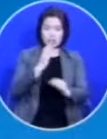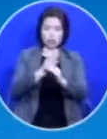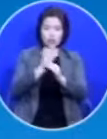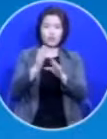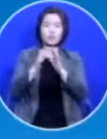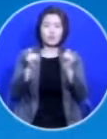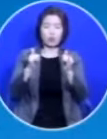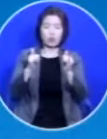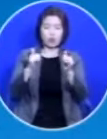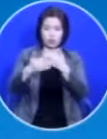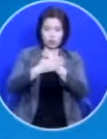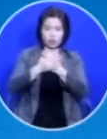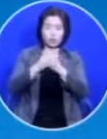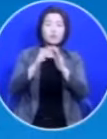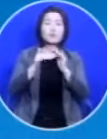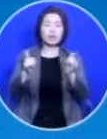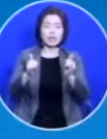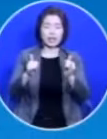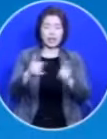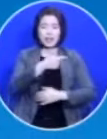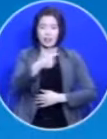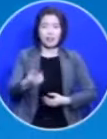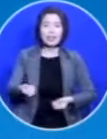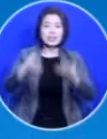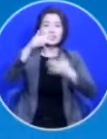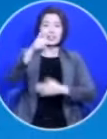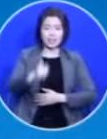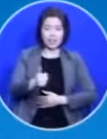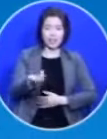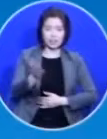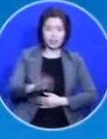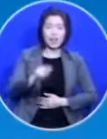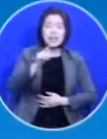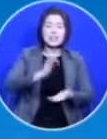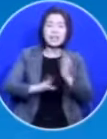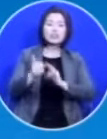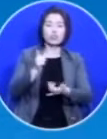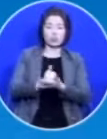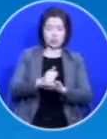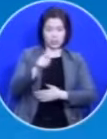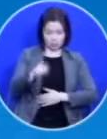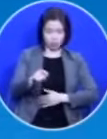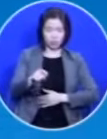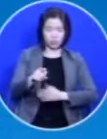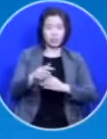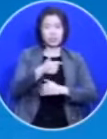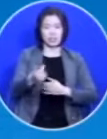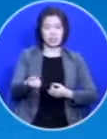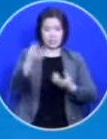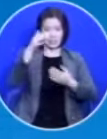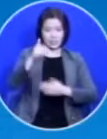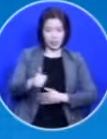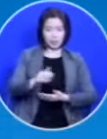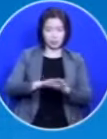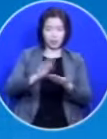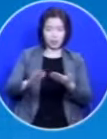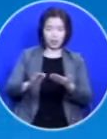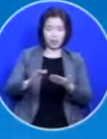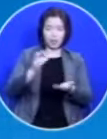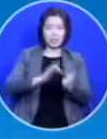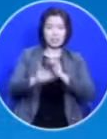바로 대제사장이신 예수님이 그분이시다 겁니다 지금도 그렇습니다 예수님이 한때